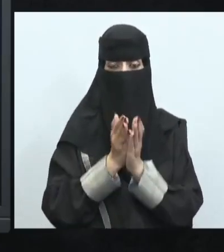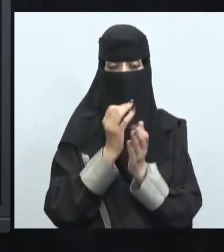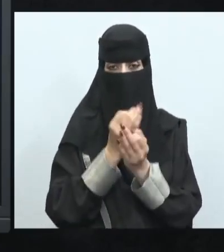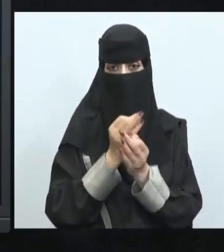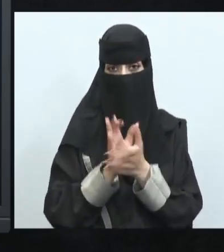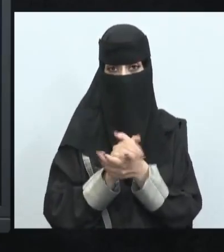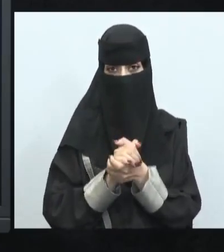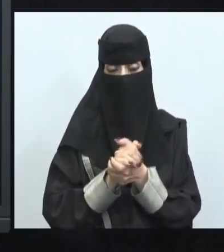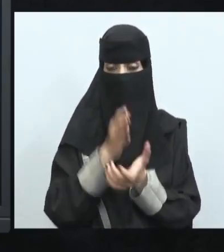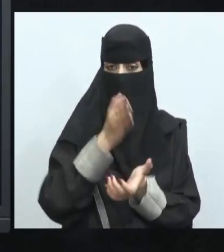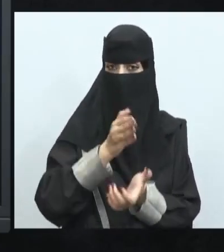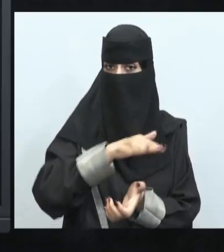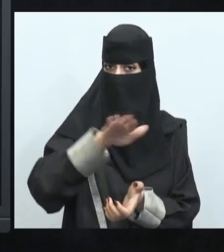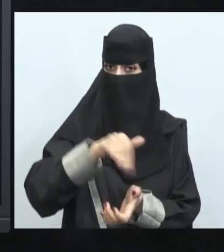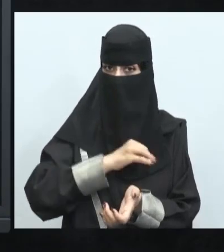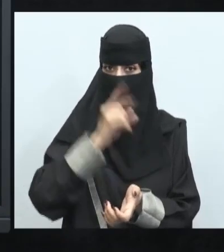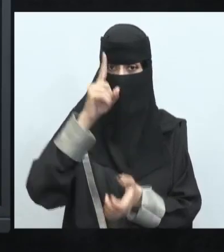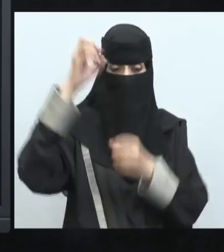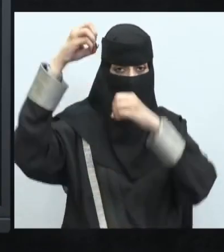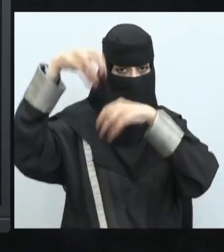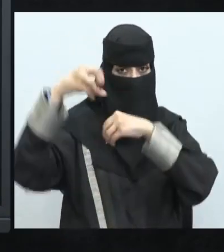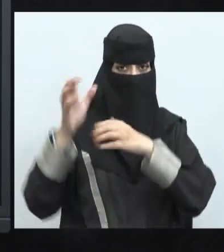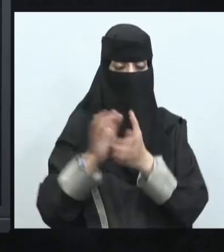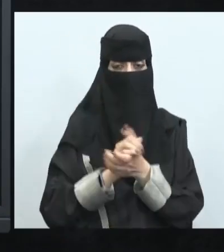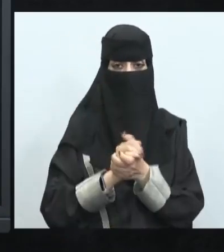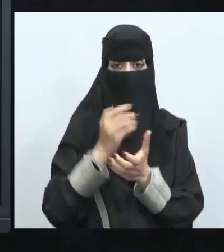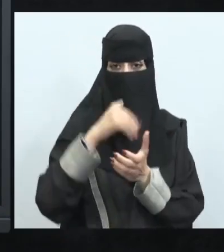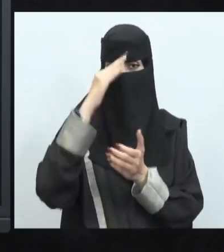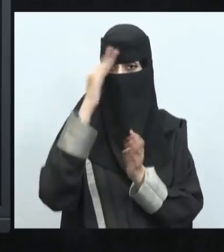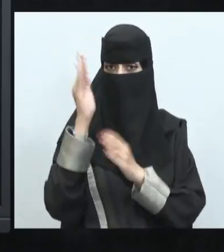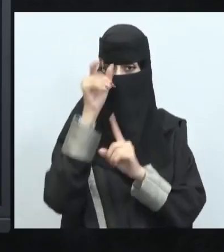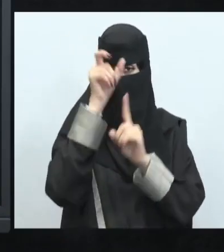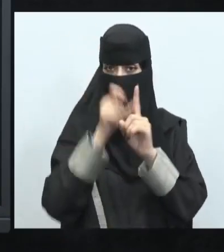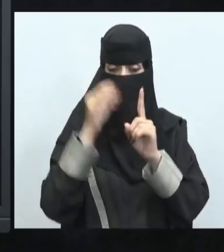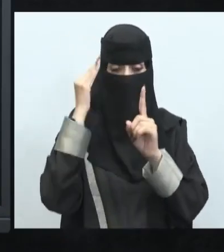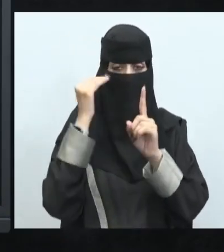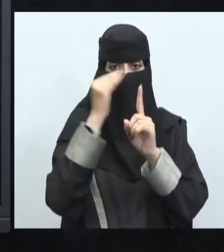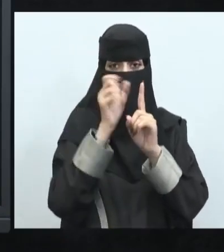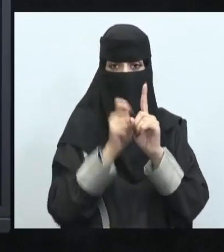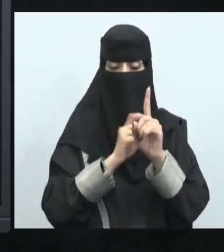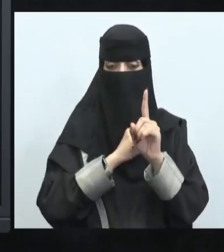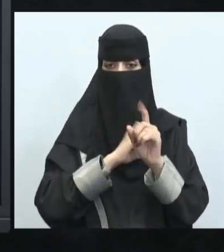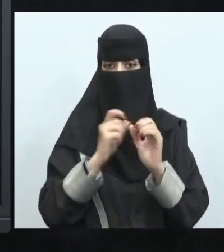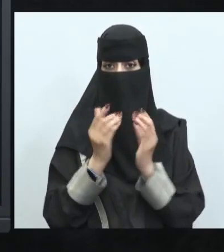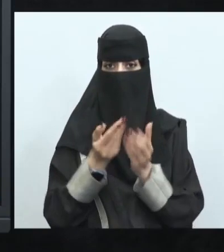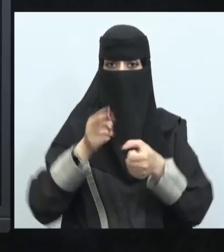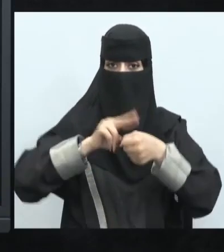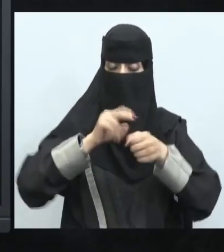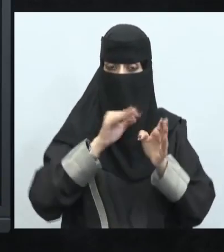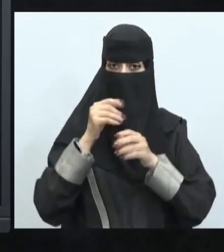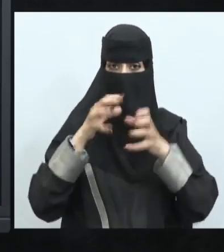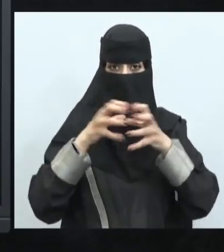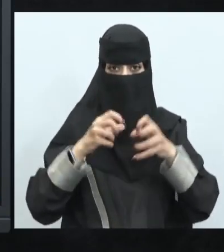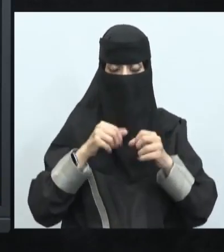وازكى السلام السلام عليكم ورحمه الله وبركاته واهلا وسهلا بكم اعزائي ال طلاب وطالبات مجددا في